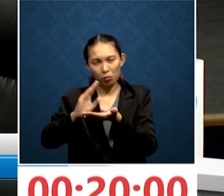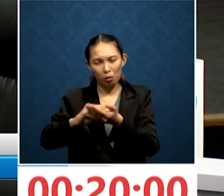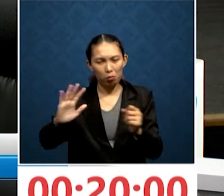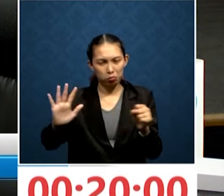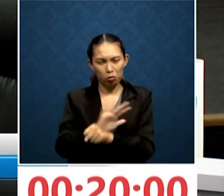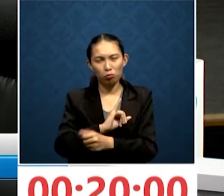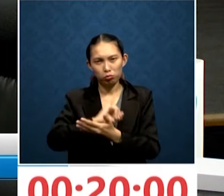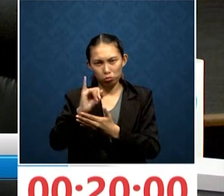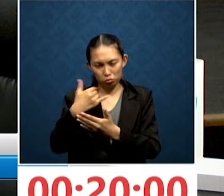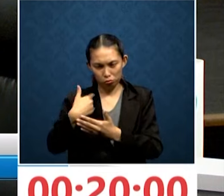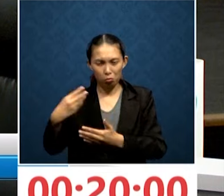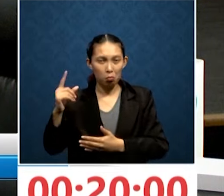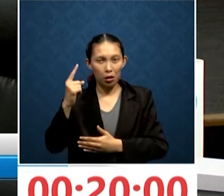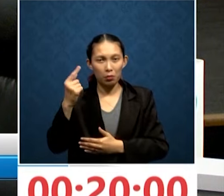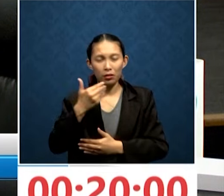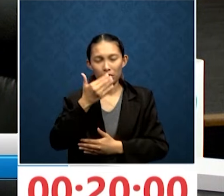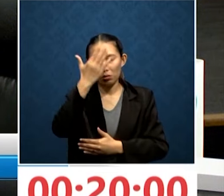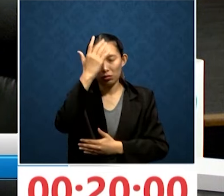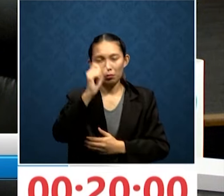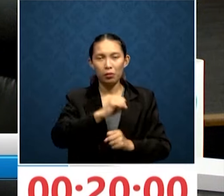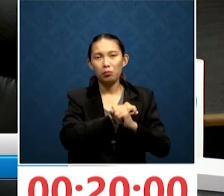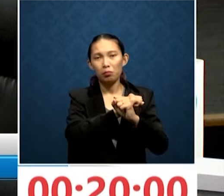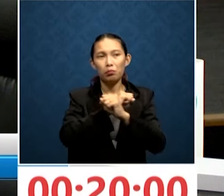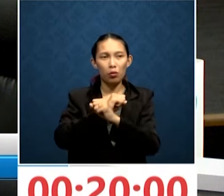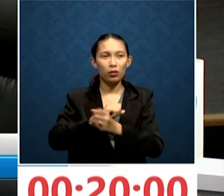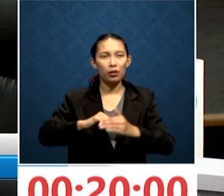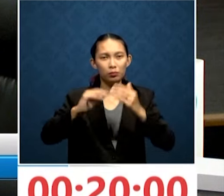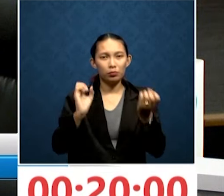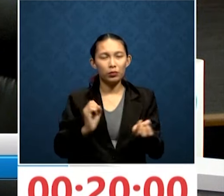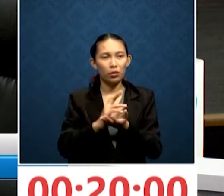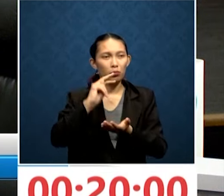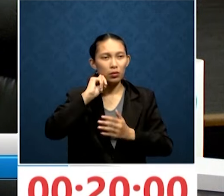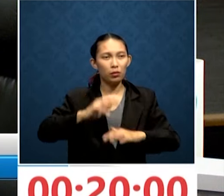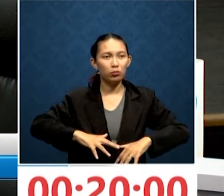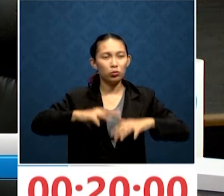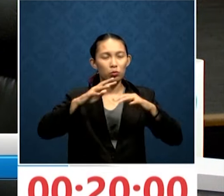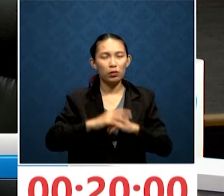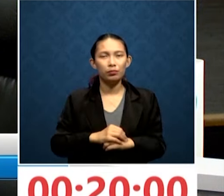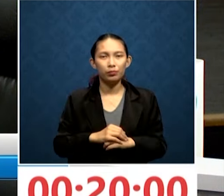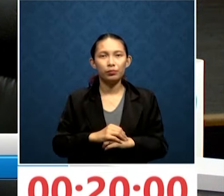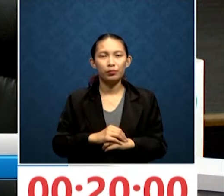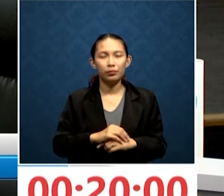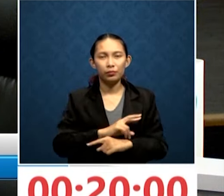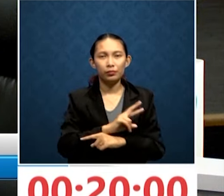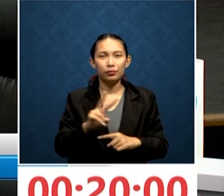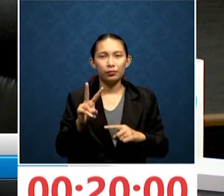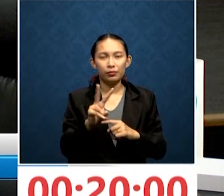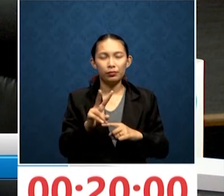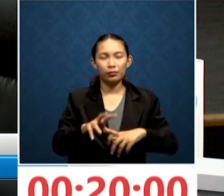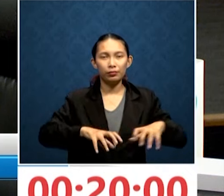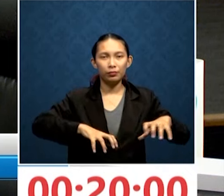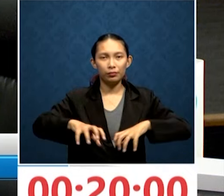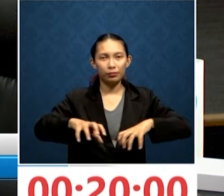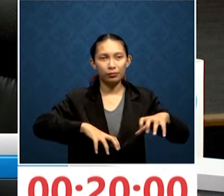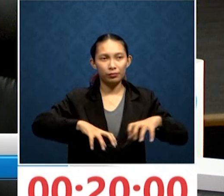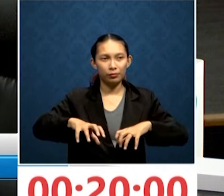และทันสมัยเพื่อป้องกันการลดผลกระทบจากน้ำท่วมข้อที่2การบริหารจัดการน้